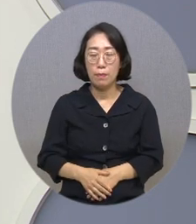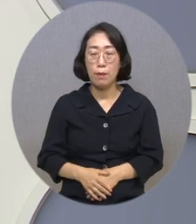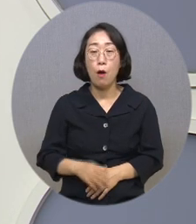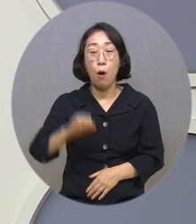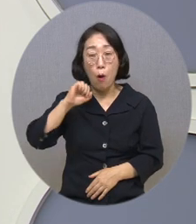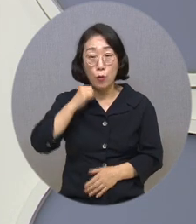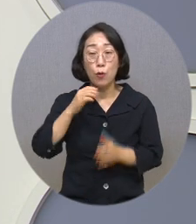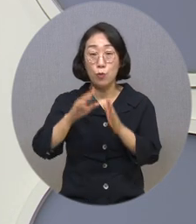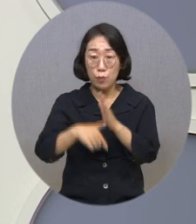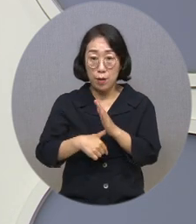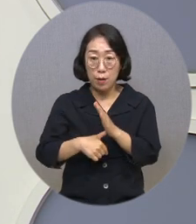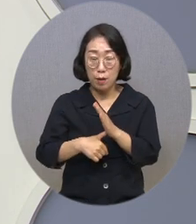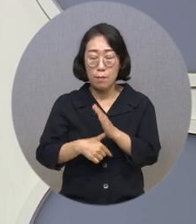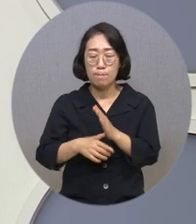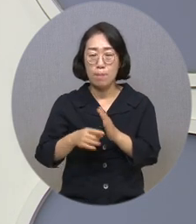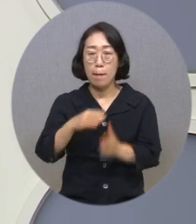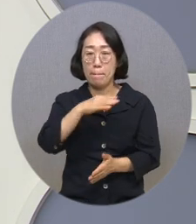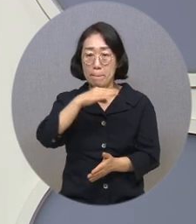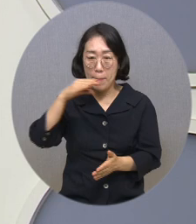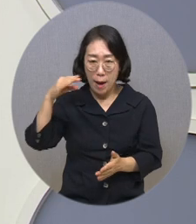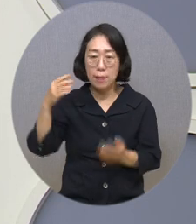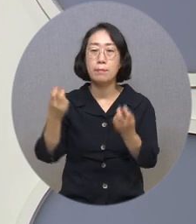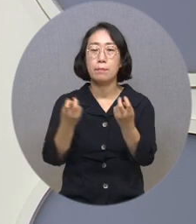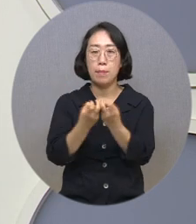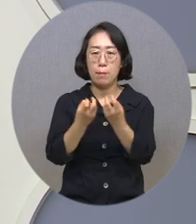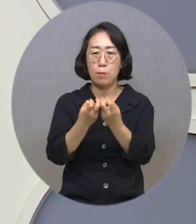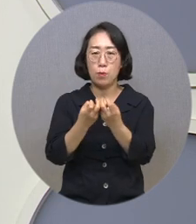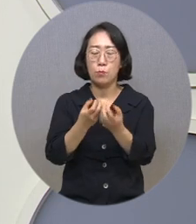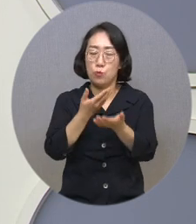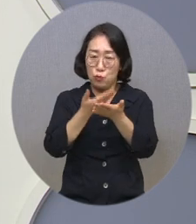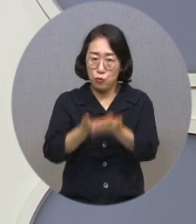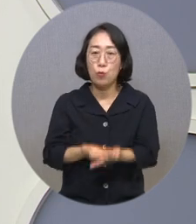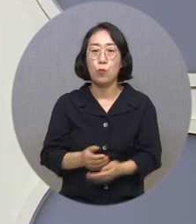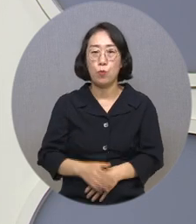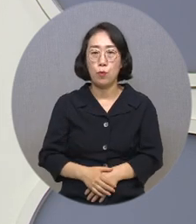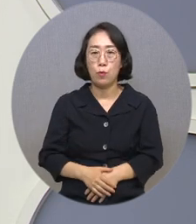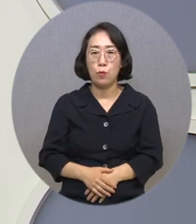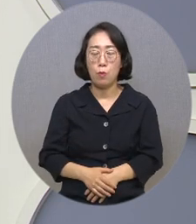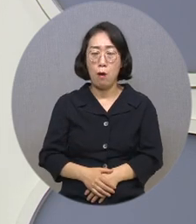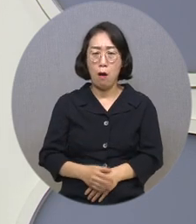이건 저 자신에게도 하는 얘기입니다. 복잡하면 우선순위를 가려라.